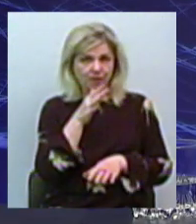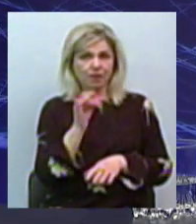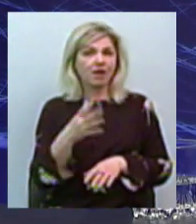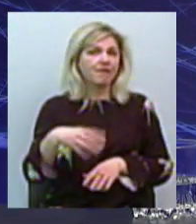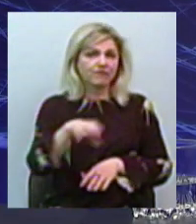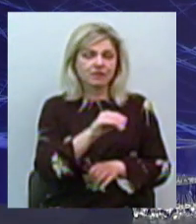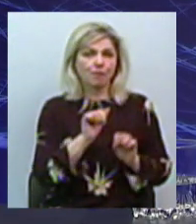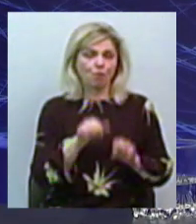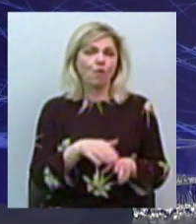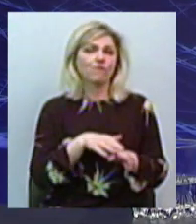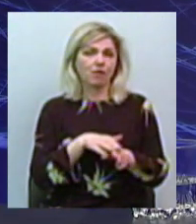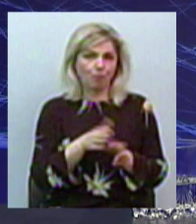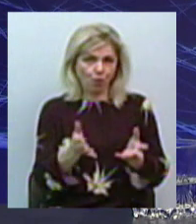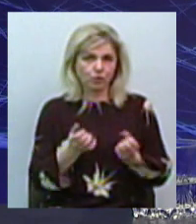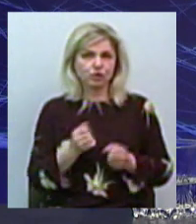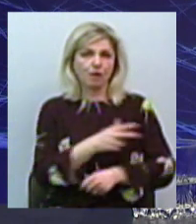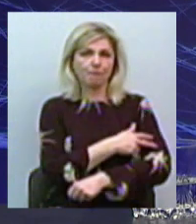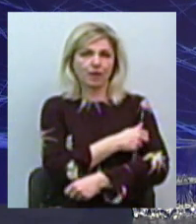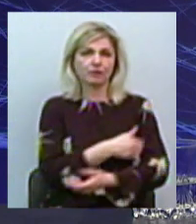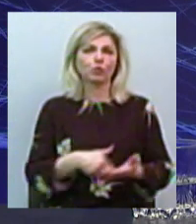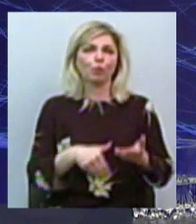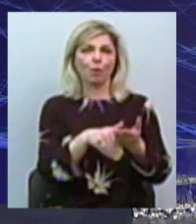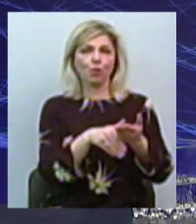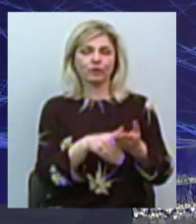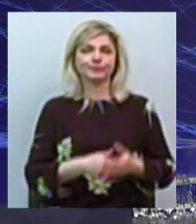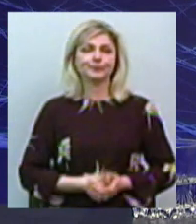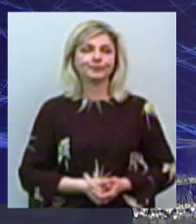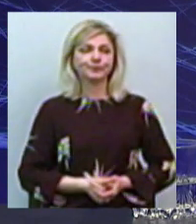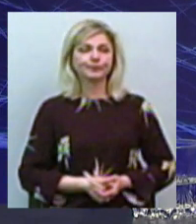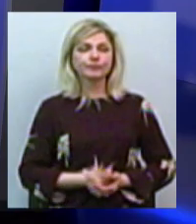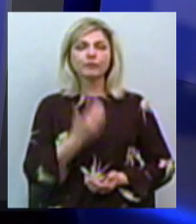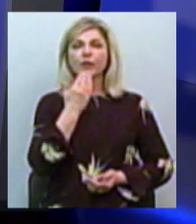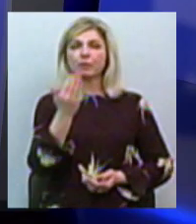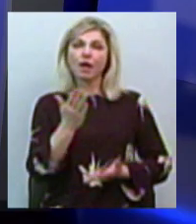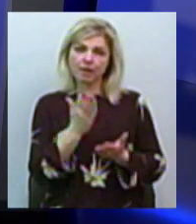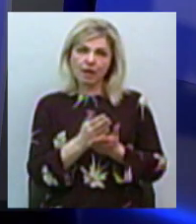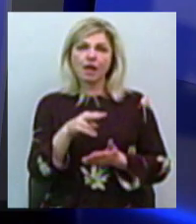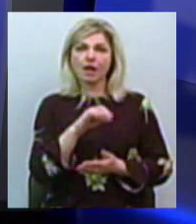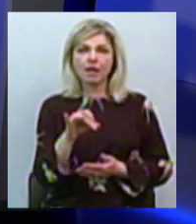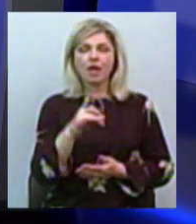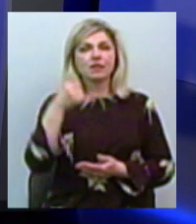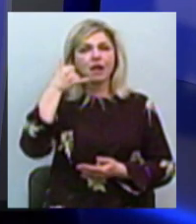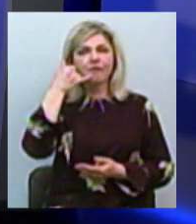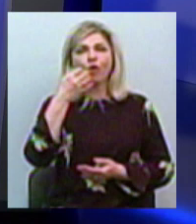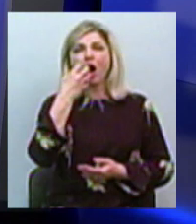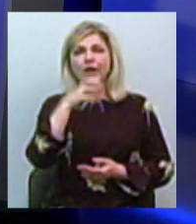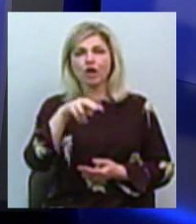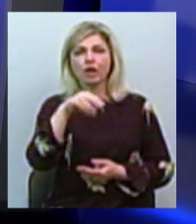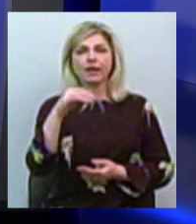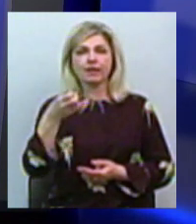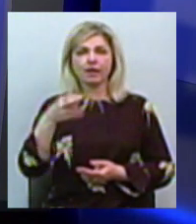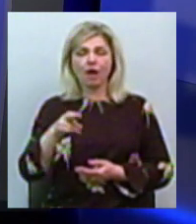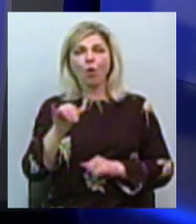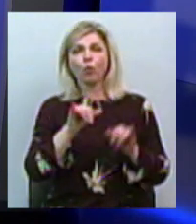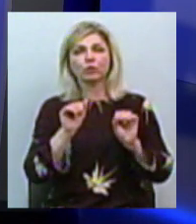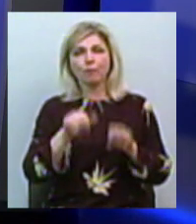можуть отримати медичну допомогу. А скажіть, будь ласка, чи існують телефони гарячої лінії, куди люди можуть звертатись? На